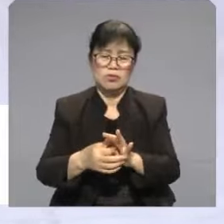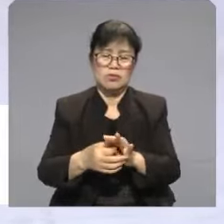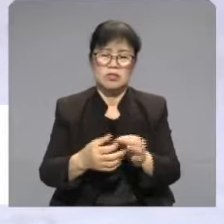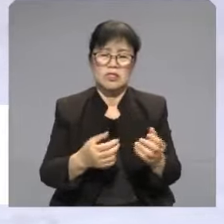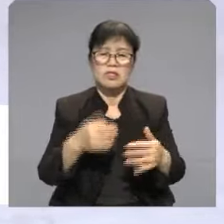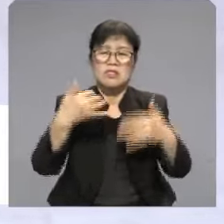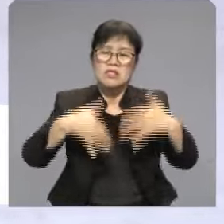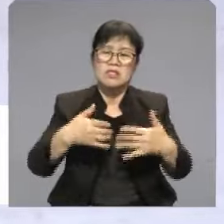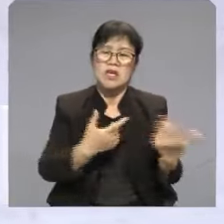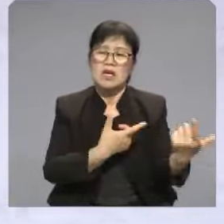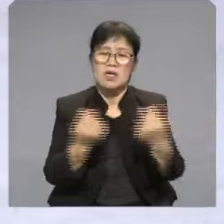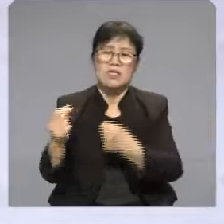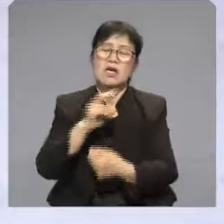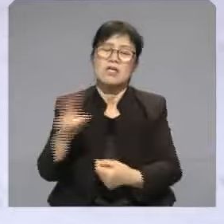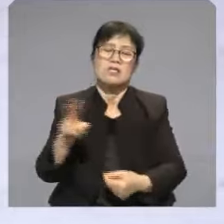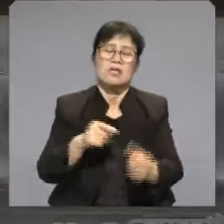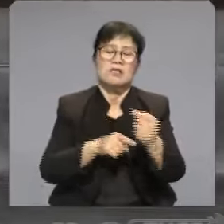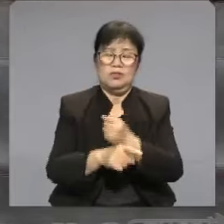운용해야 한다는 이유였습니다.